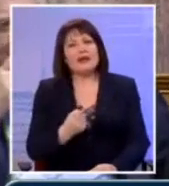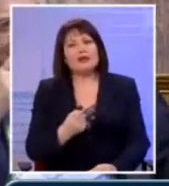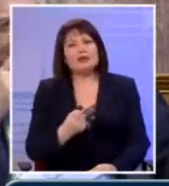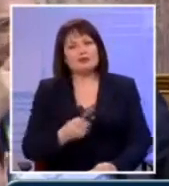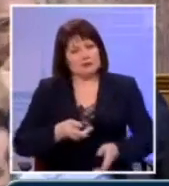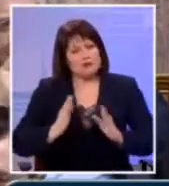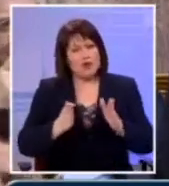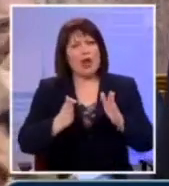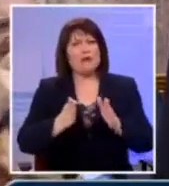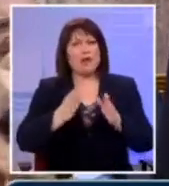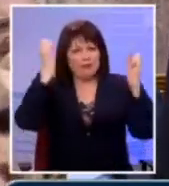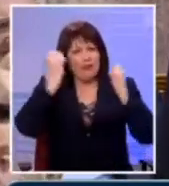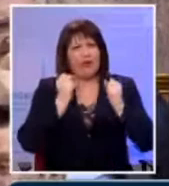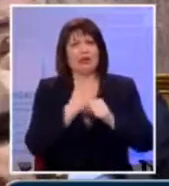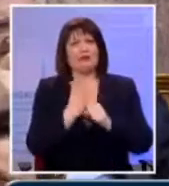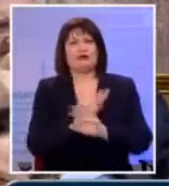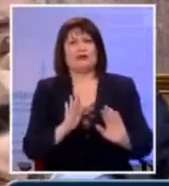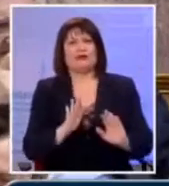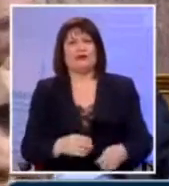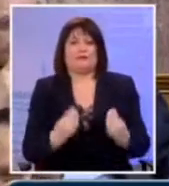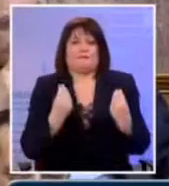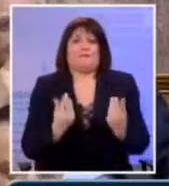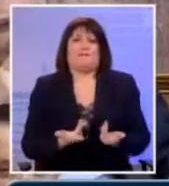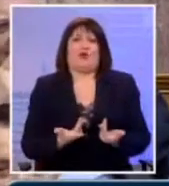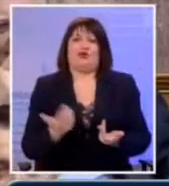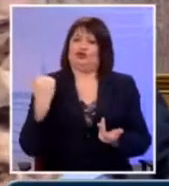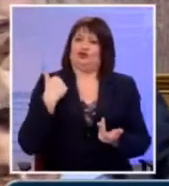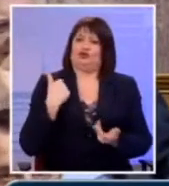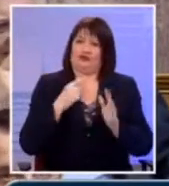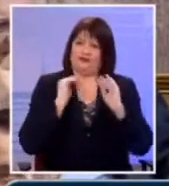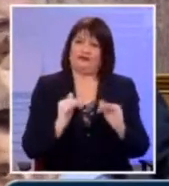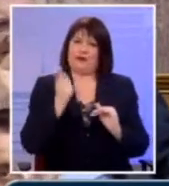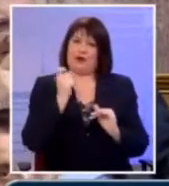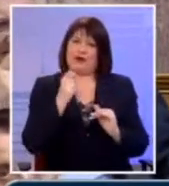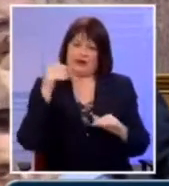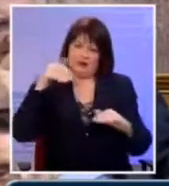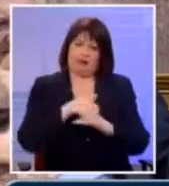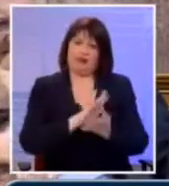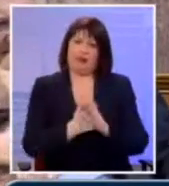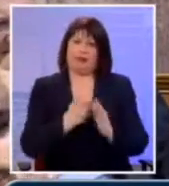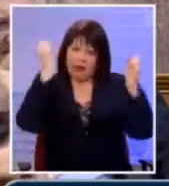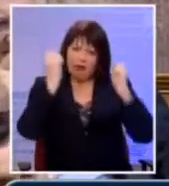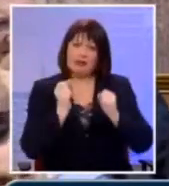προς την καταστροφή. Πώς είναι δυνατόν να απαιτείτε να συνεχίσουμε αυτή την πολιτική, όταν αυτή η